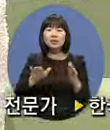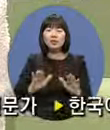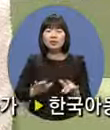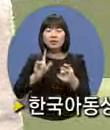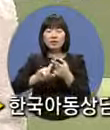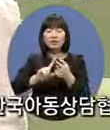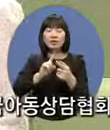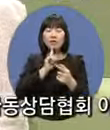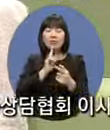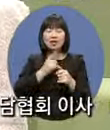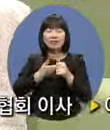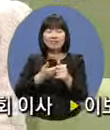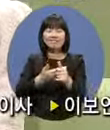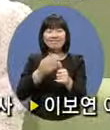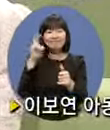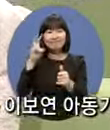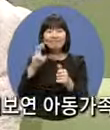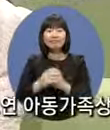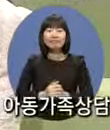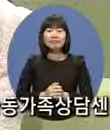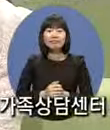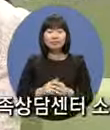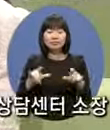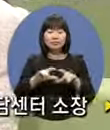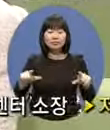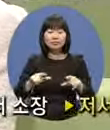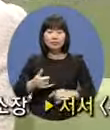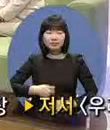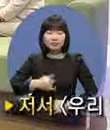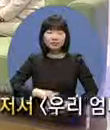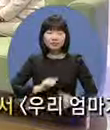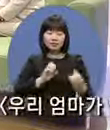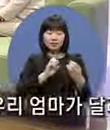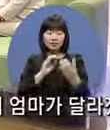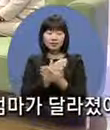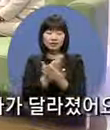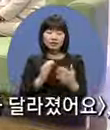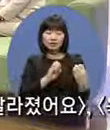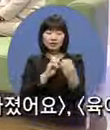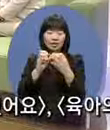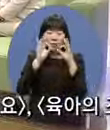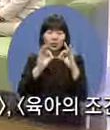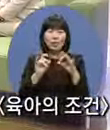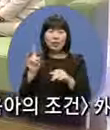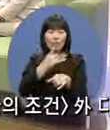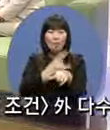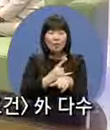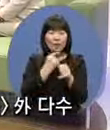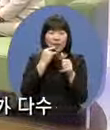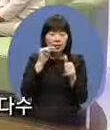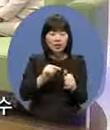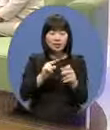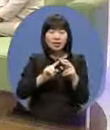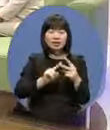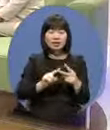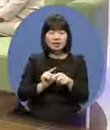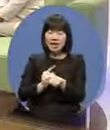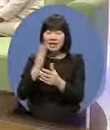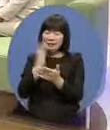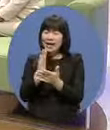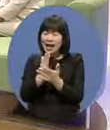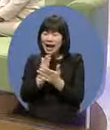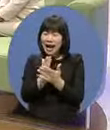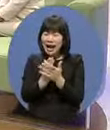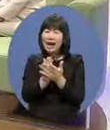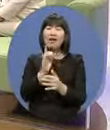거죠 어 그러게요 보통 이제 우리가 아이하고 나누는 대화를 보면 뭐뭐 뭐 해 명령하거나 아니면 이거 하지 말랬잖아